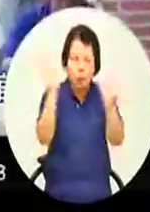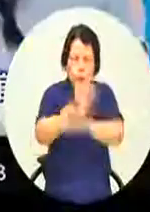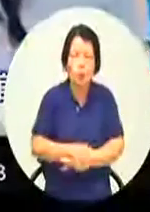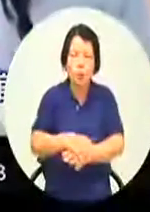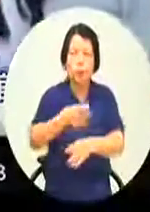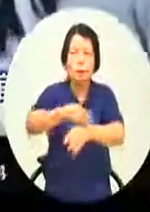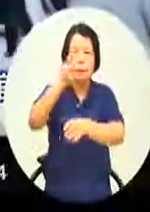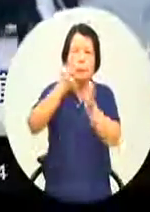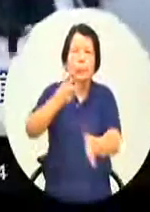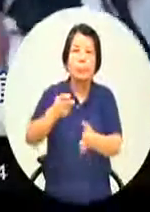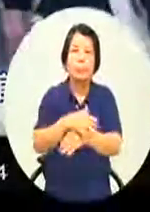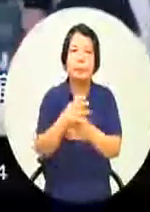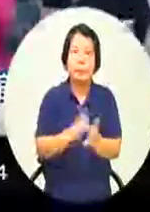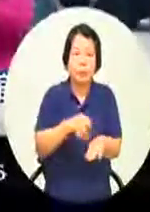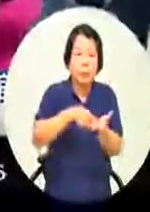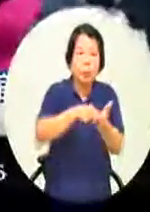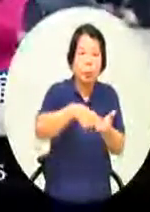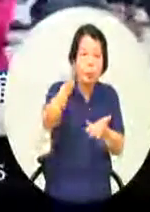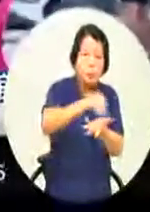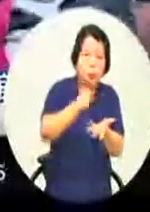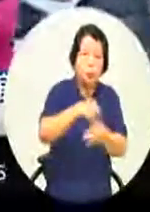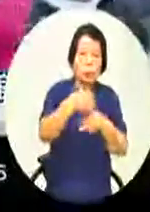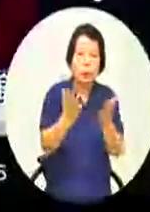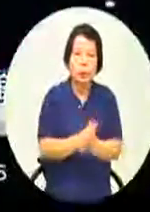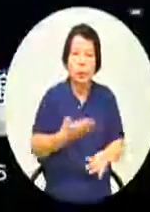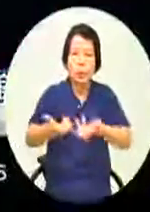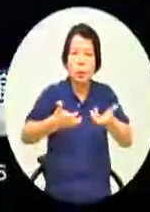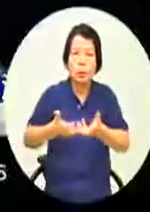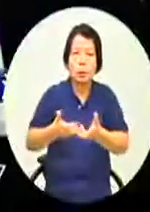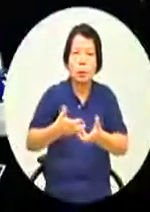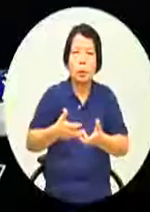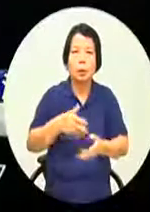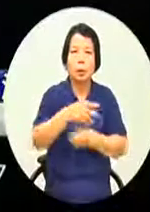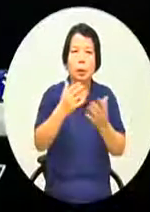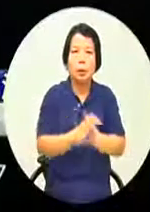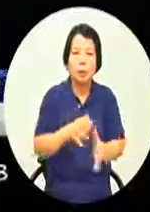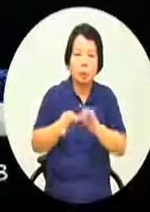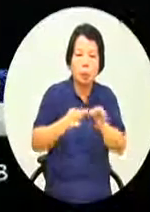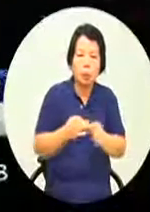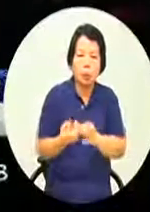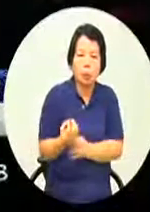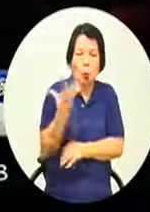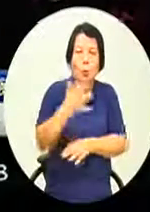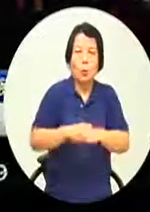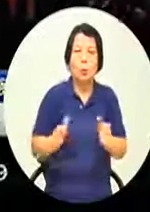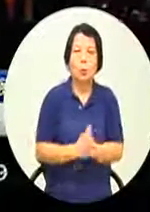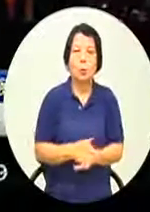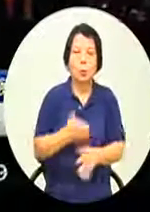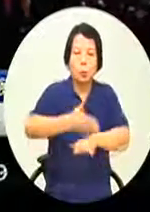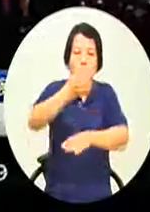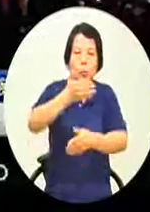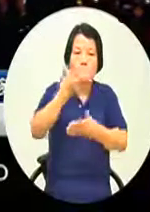宝的民众带动了整体业绩增加快50%。 先抓到的， 9点多。